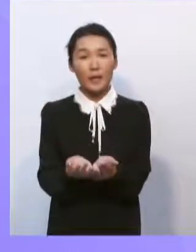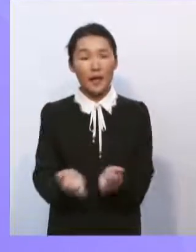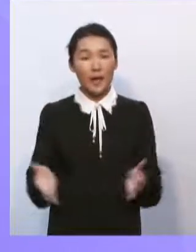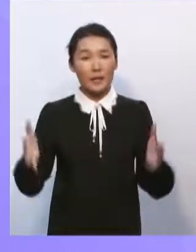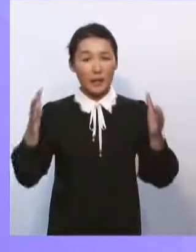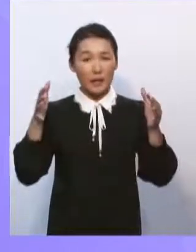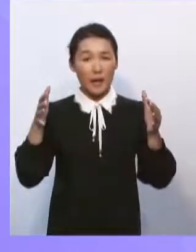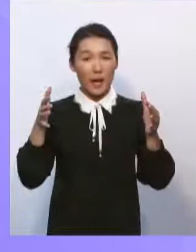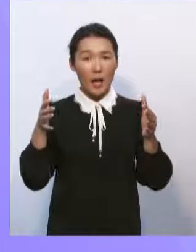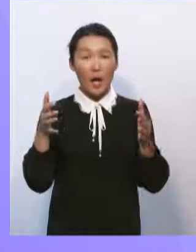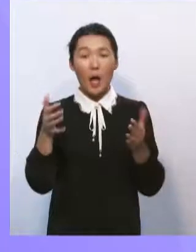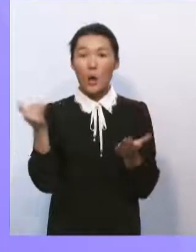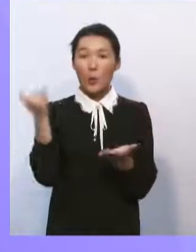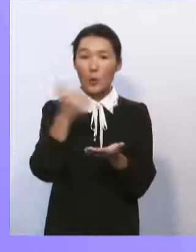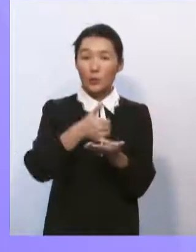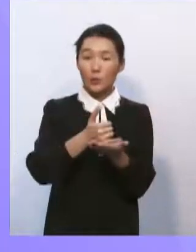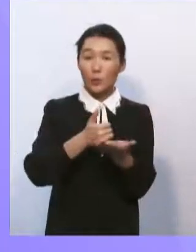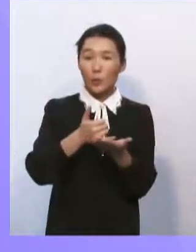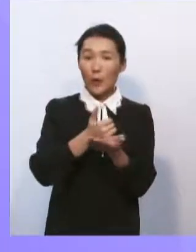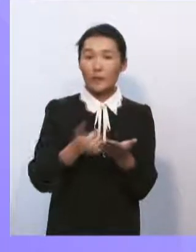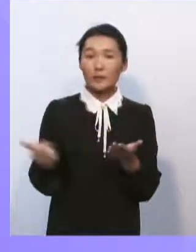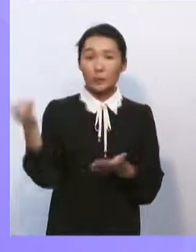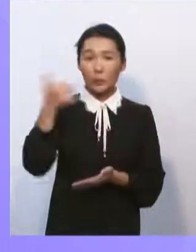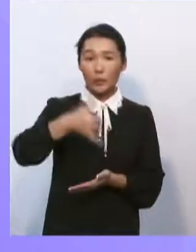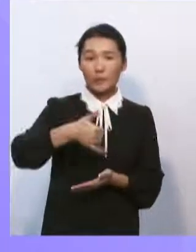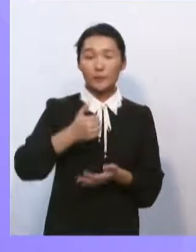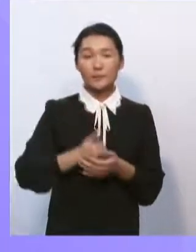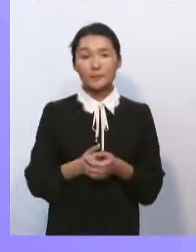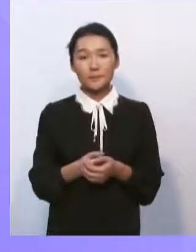Казанга өсүмдүк майын куят.